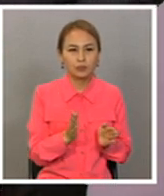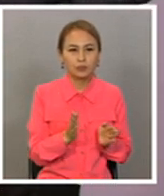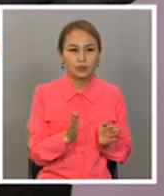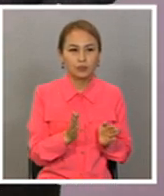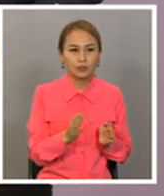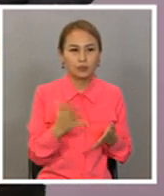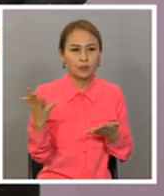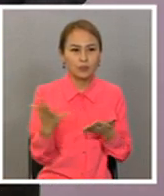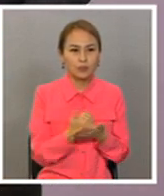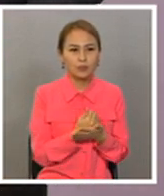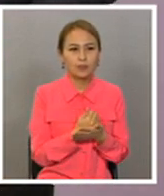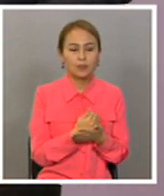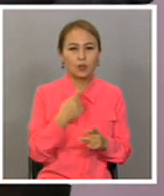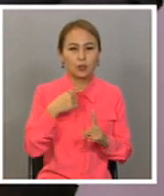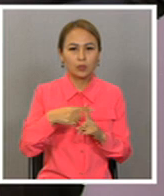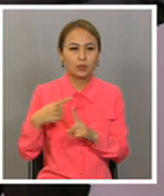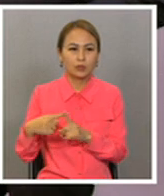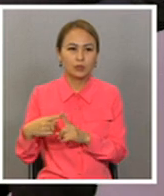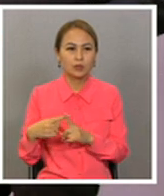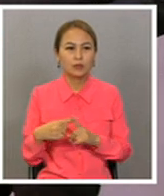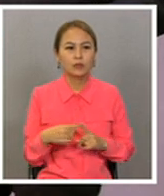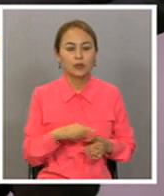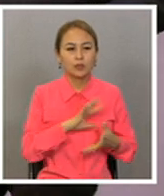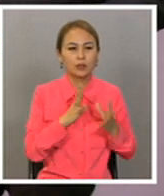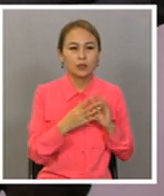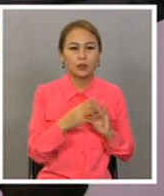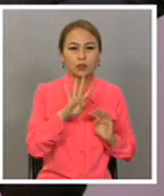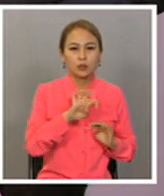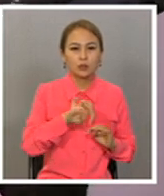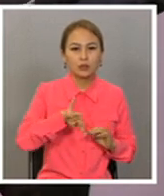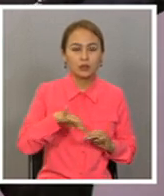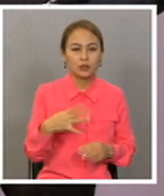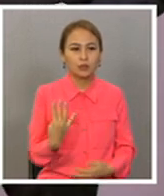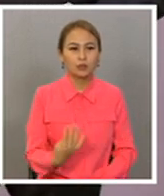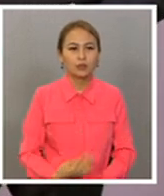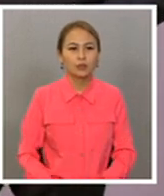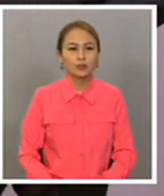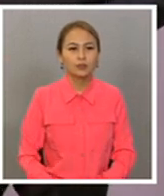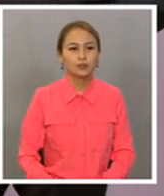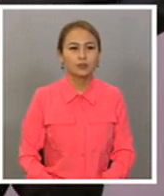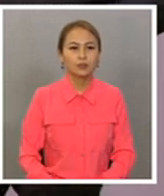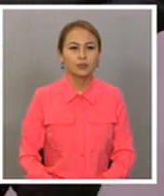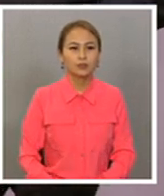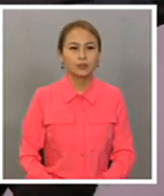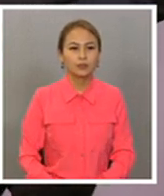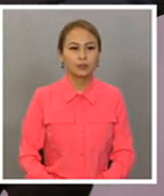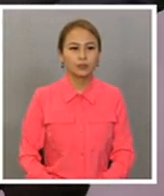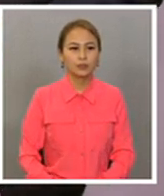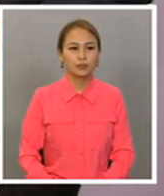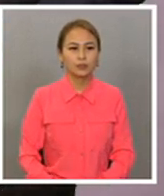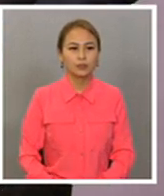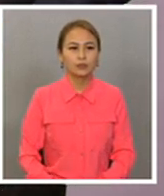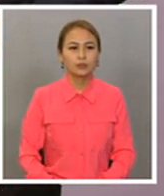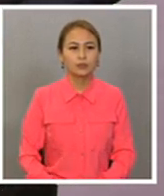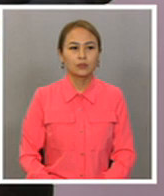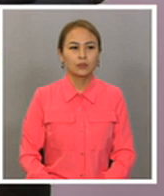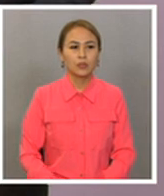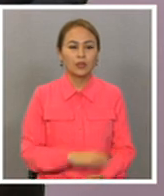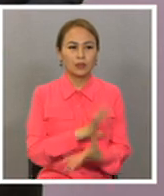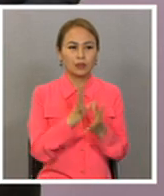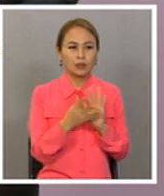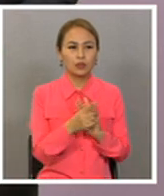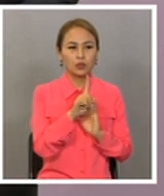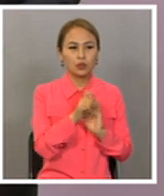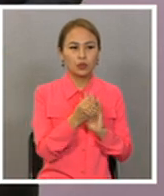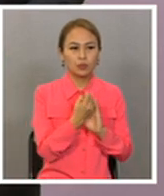Шыққан мәндерді қосамыз. Нәтижеміз 444-ке тең екен. Енді